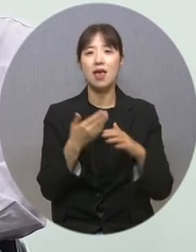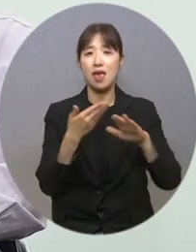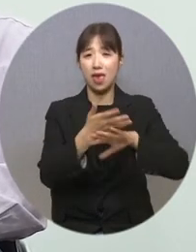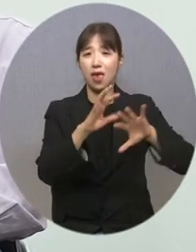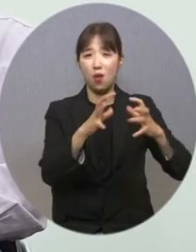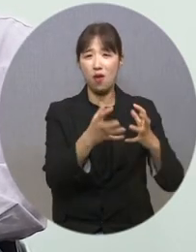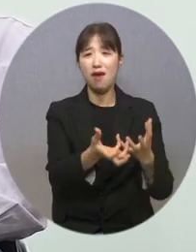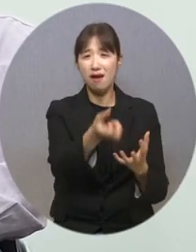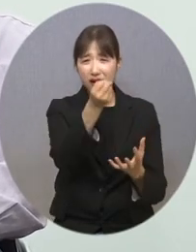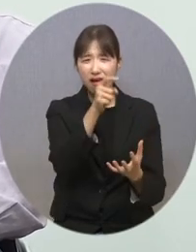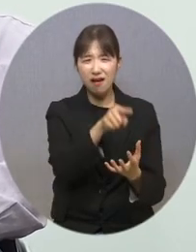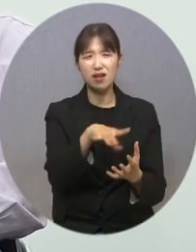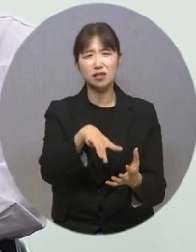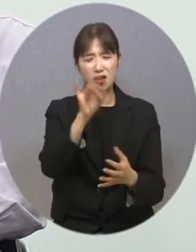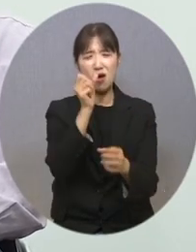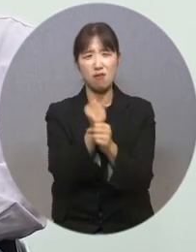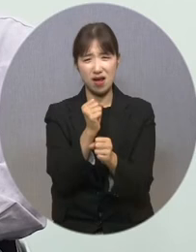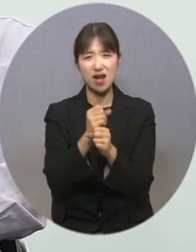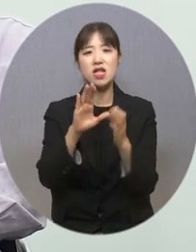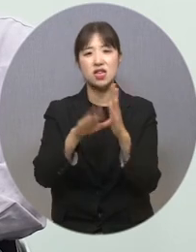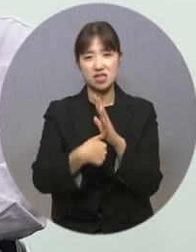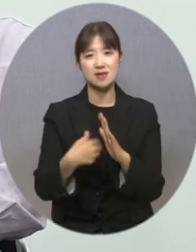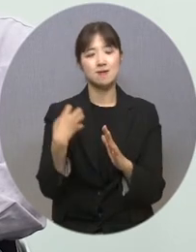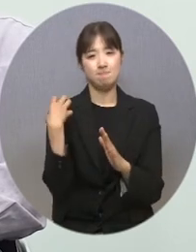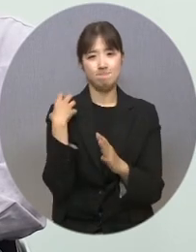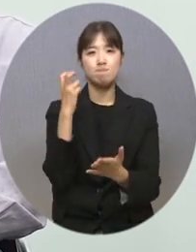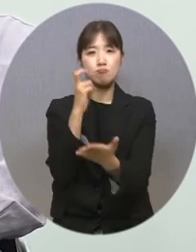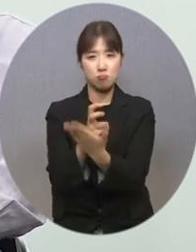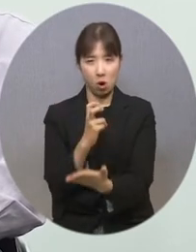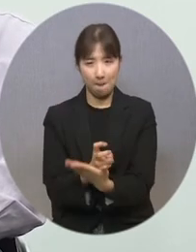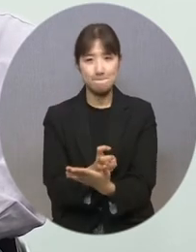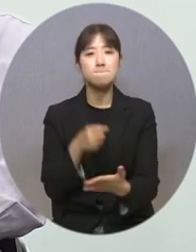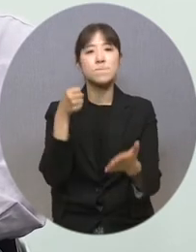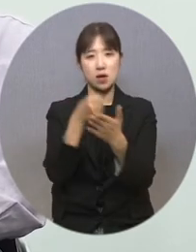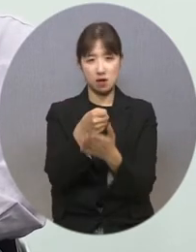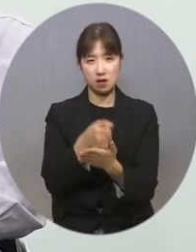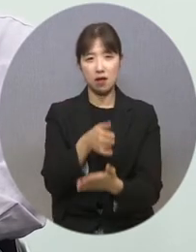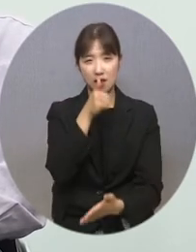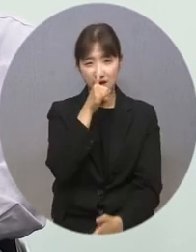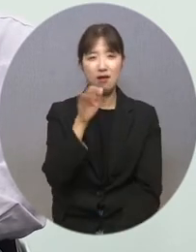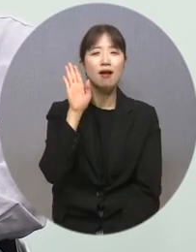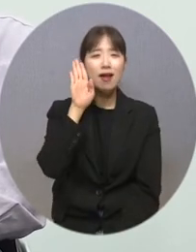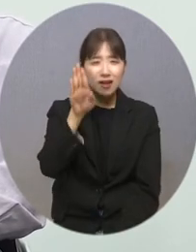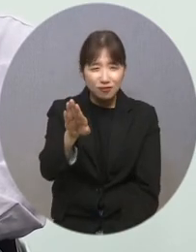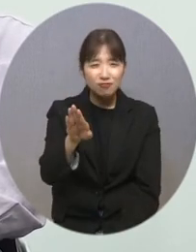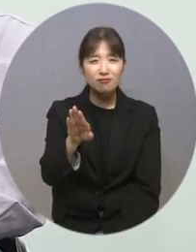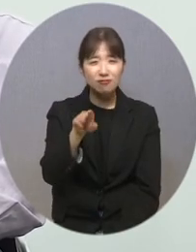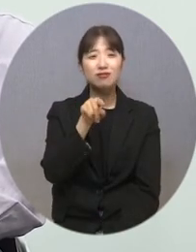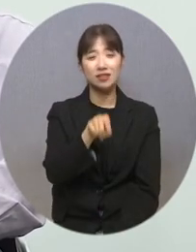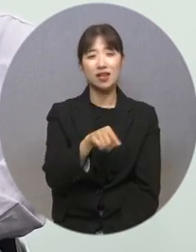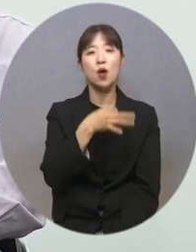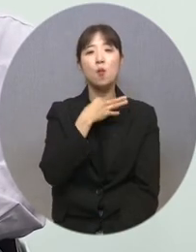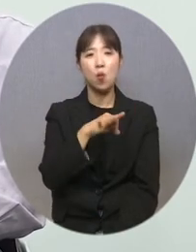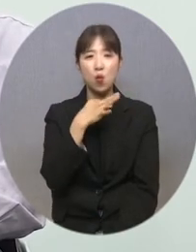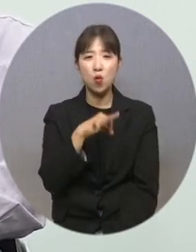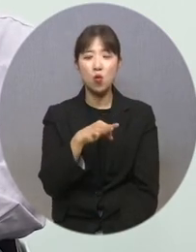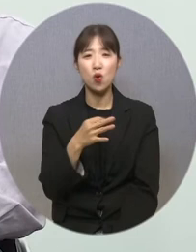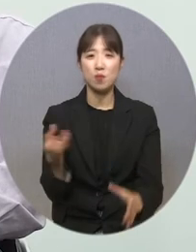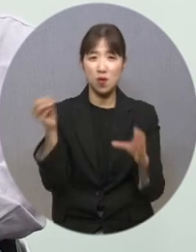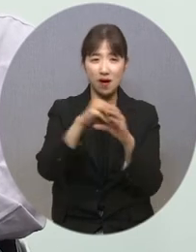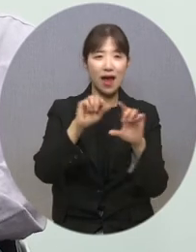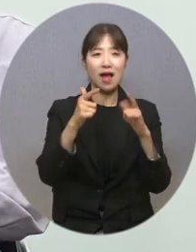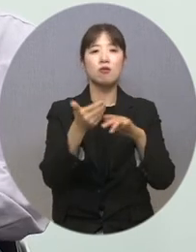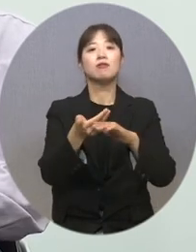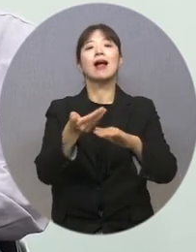해외 것들은 애초에 뭔가 만들어졌을 때문에 의무 어도 되어 있고 나중에 사후에 목소리 건 들려서 본가를 한다기보다